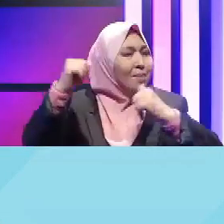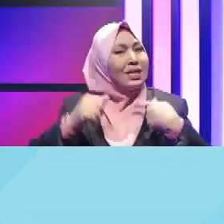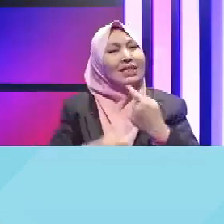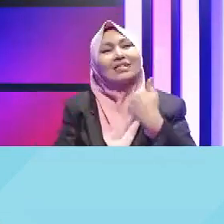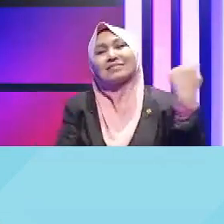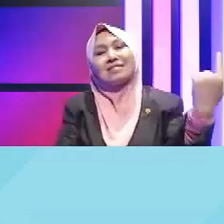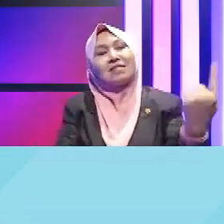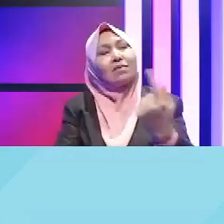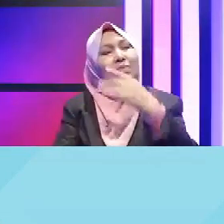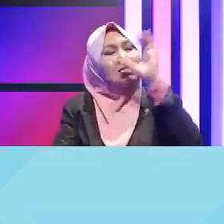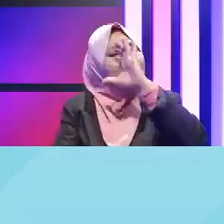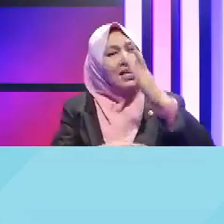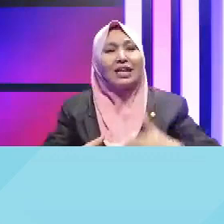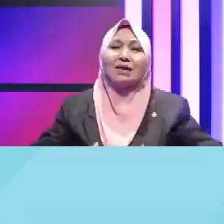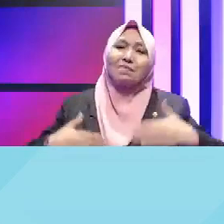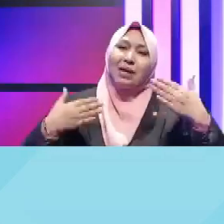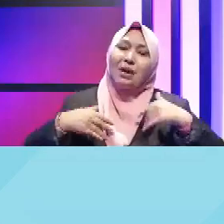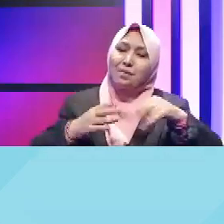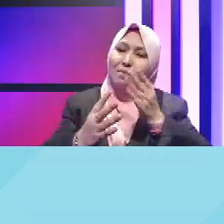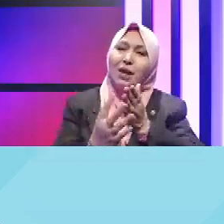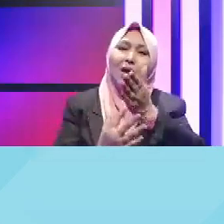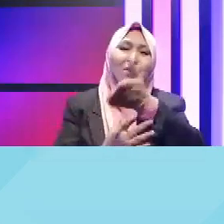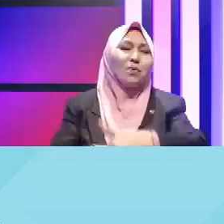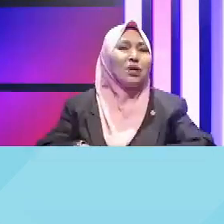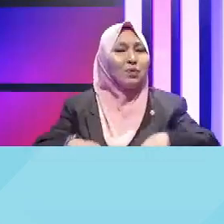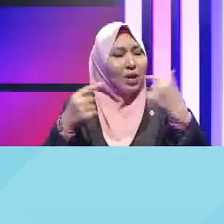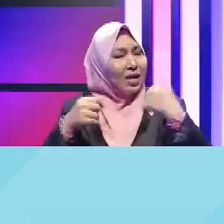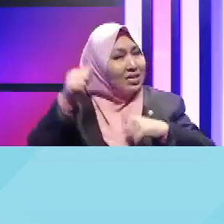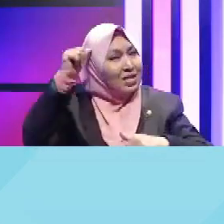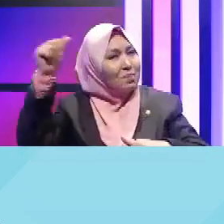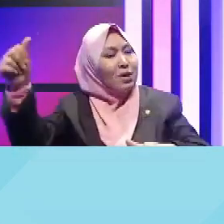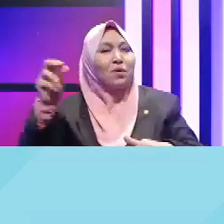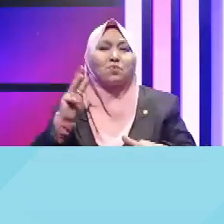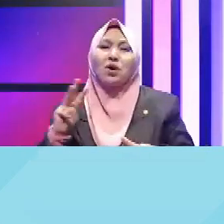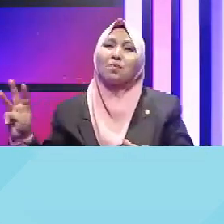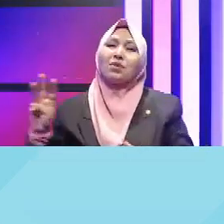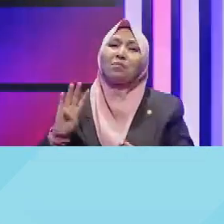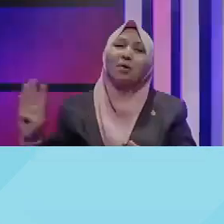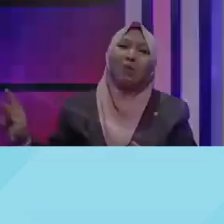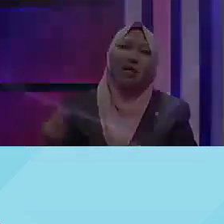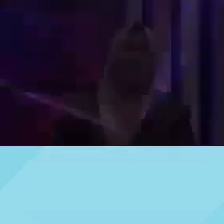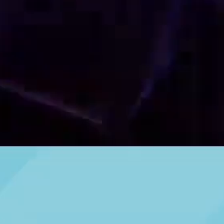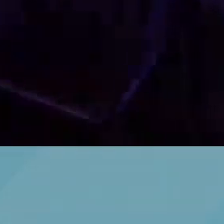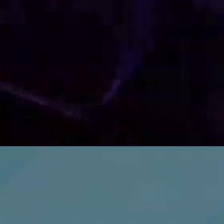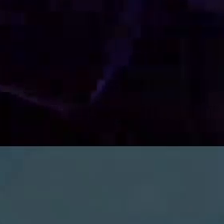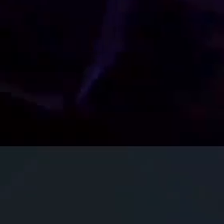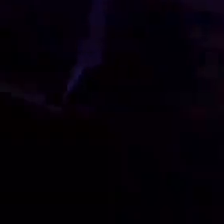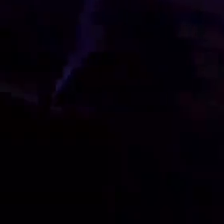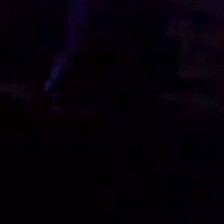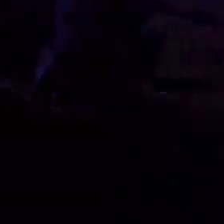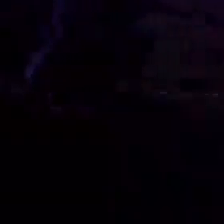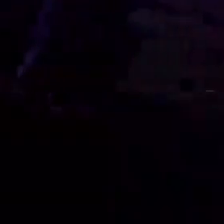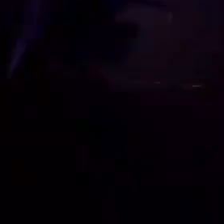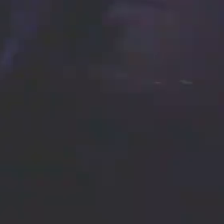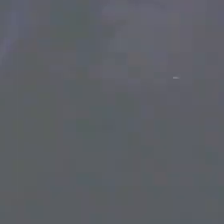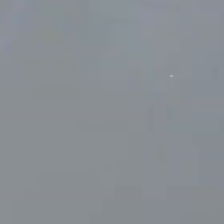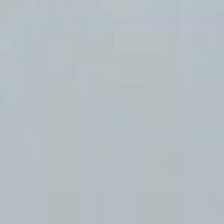mencari kebahagiaan dengan Alquran Assalamualaikum warahmatullahi wabarakatuh ya